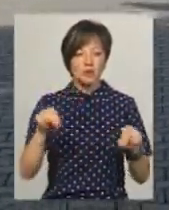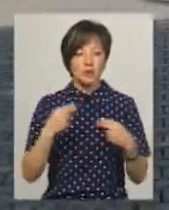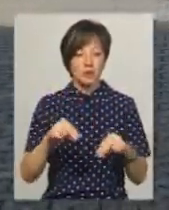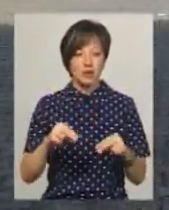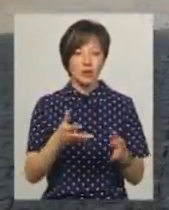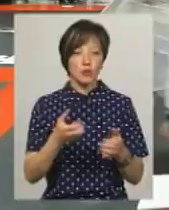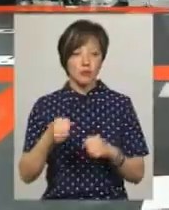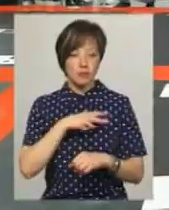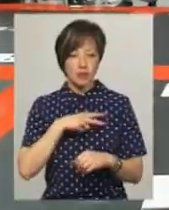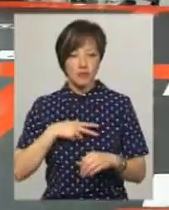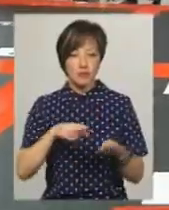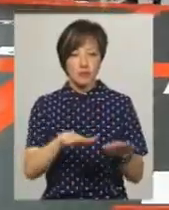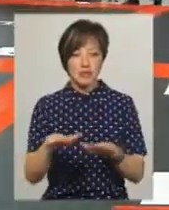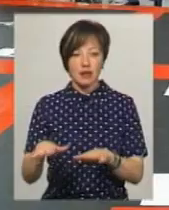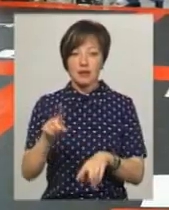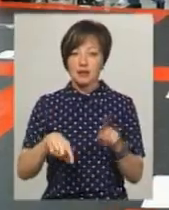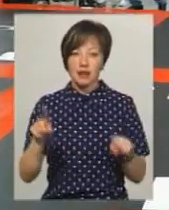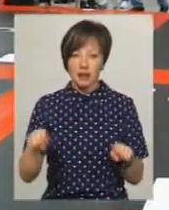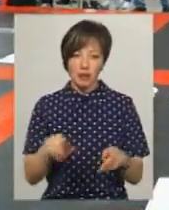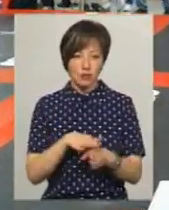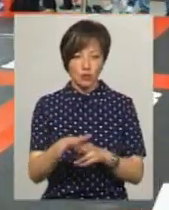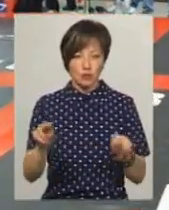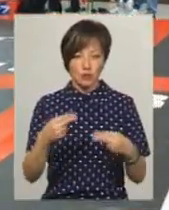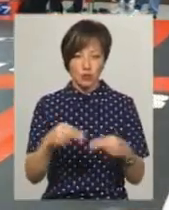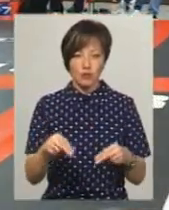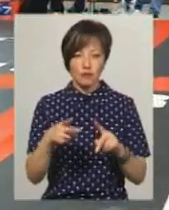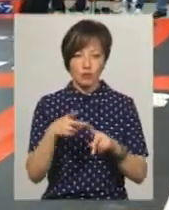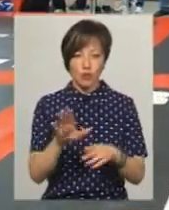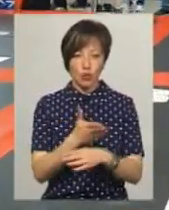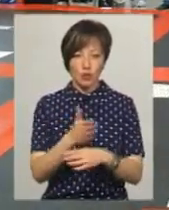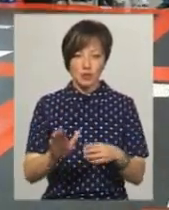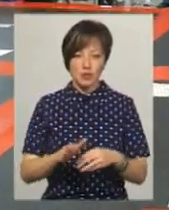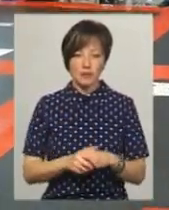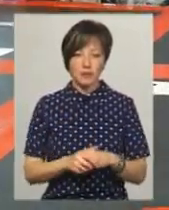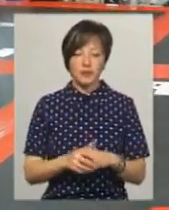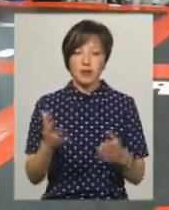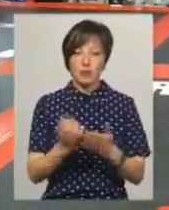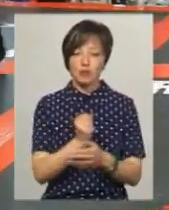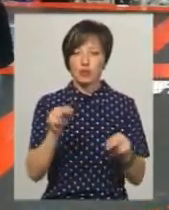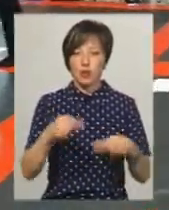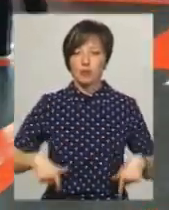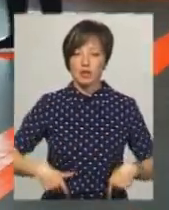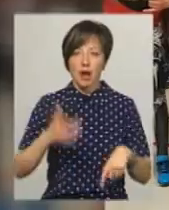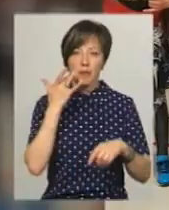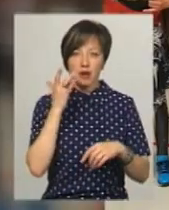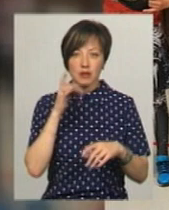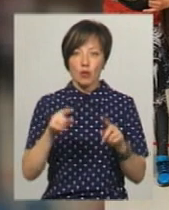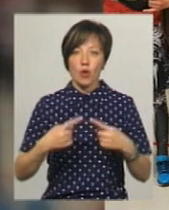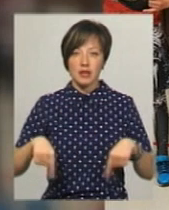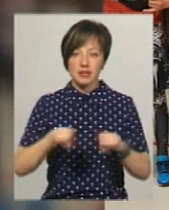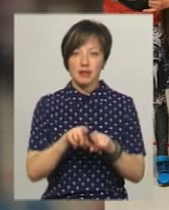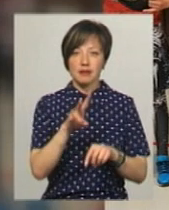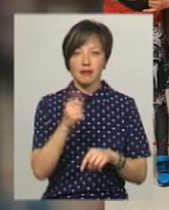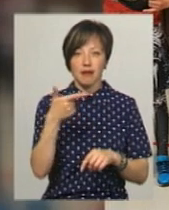чемпіонаті, отримали призові місця. А деякі стали абсолютними чемпіонами у двох розділах, здобувши чемпіонські пояси американської організації «Нага»